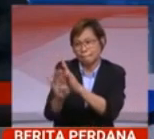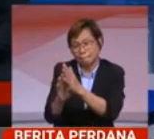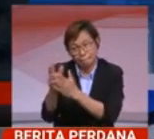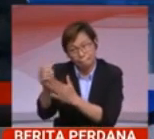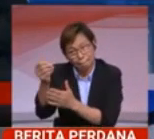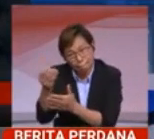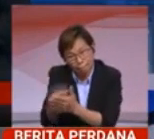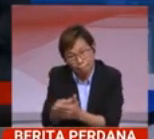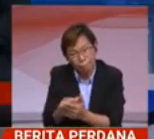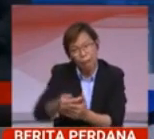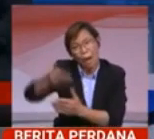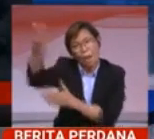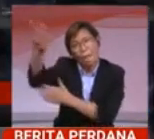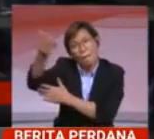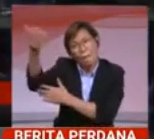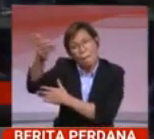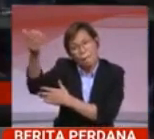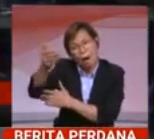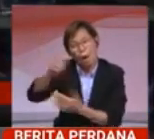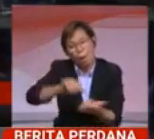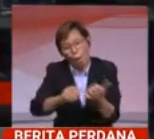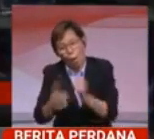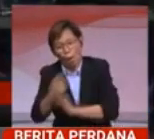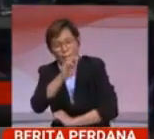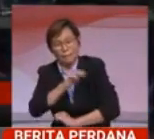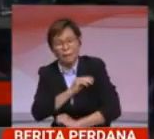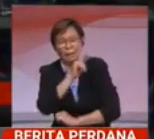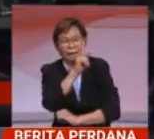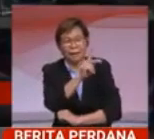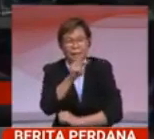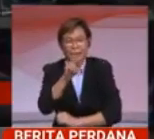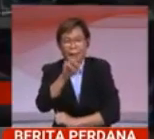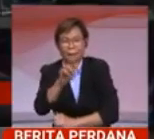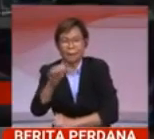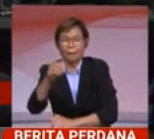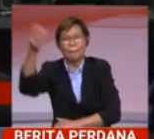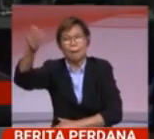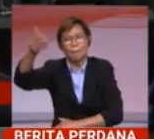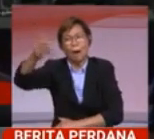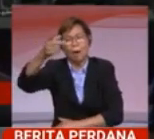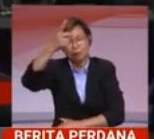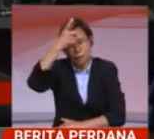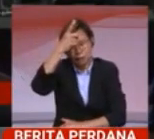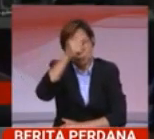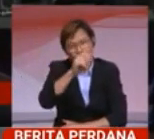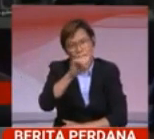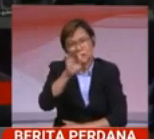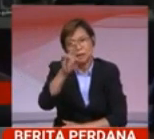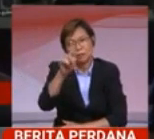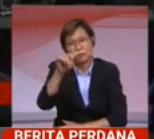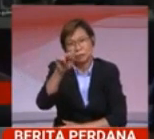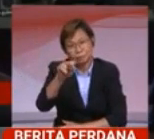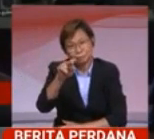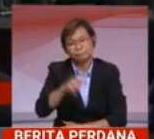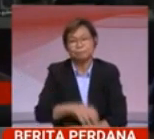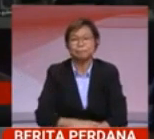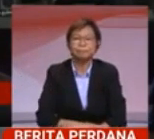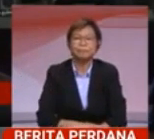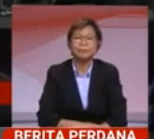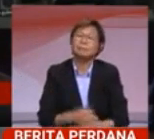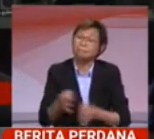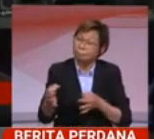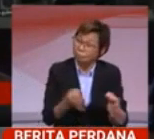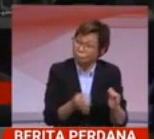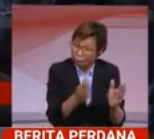RM1.8 bilion. Teks ucapan Perdana Menteri dibacakan Menteri Komunikasi dan Multimedia Datuk Saifuddin Abdullah. Jelas beliau,